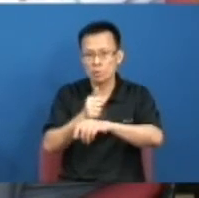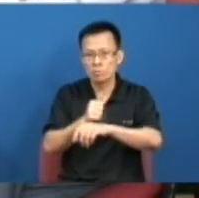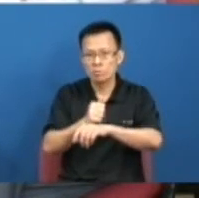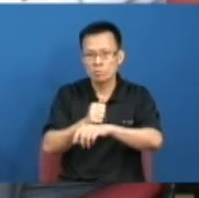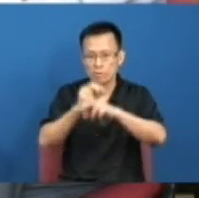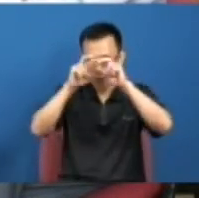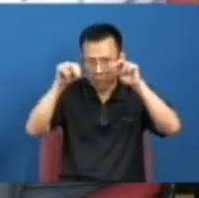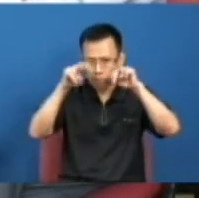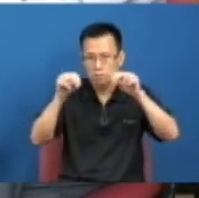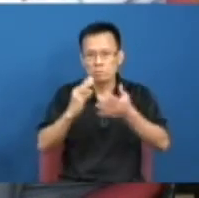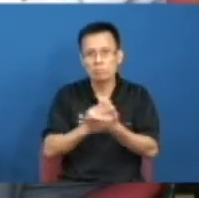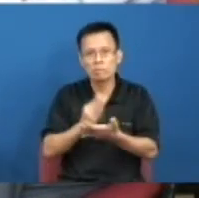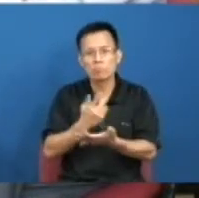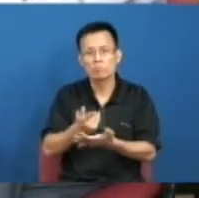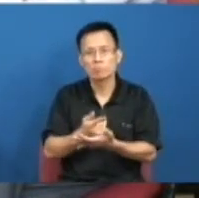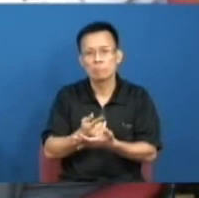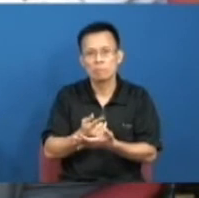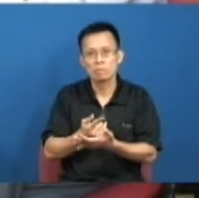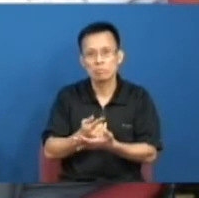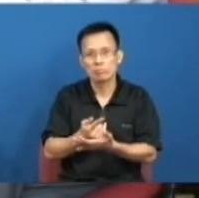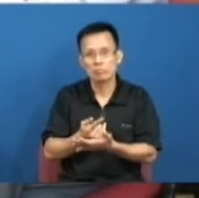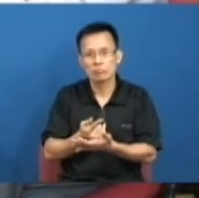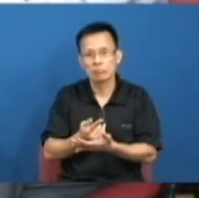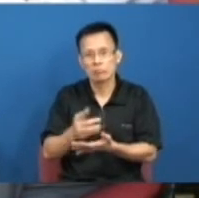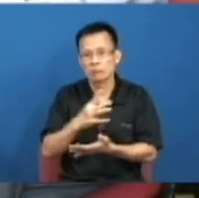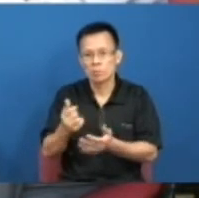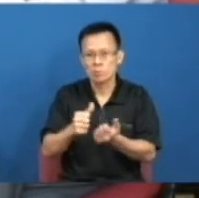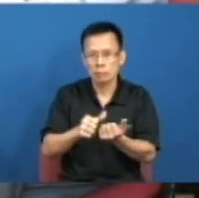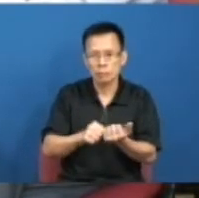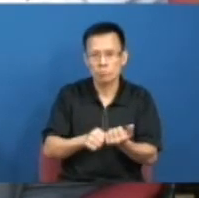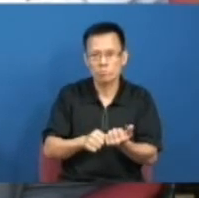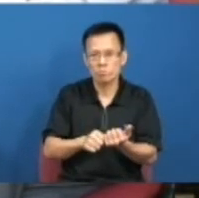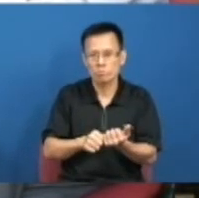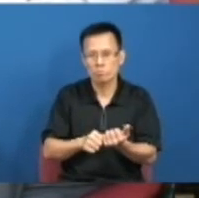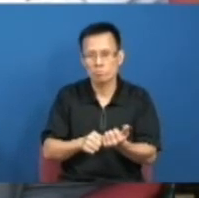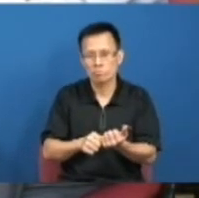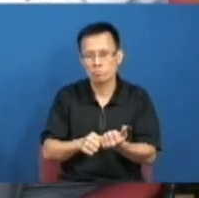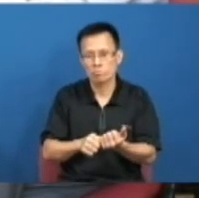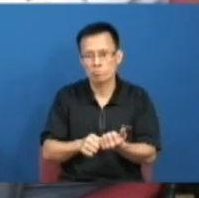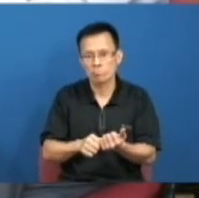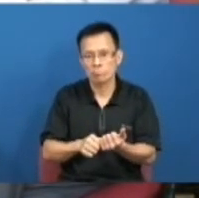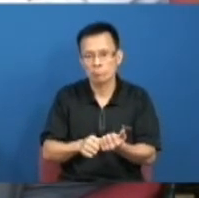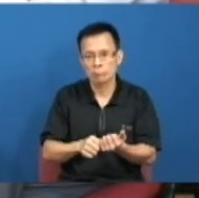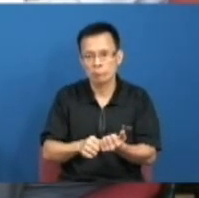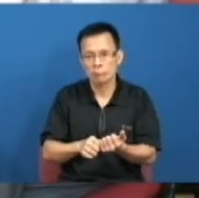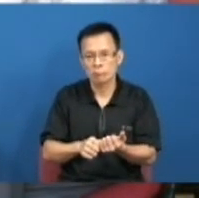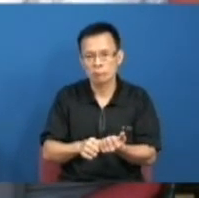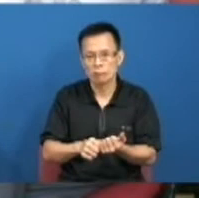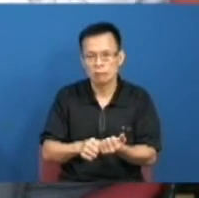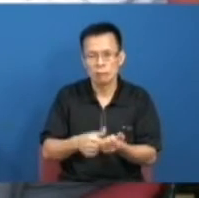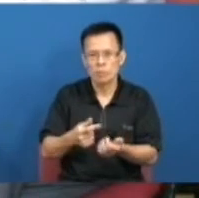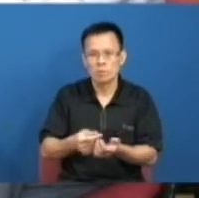身嗰、那個，唔係靠嗰啲所謂乜嘢嗰啲推薦書